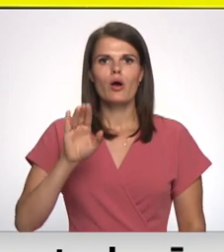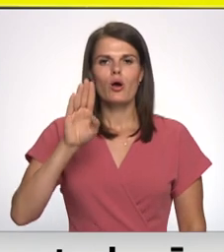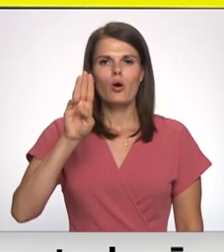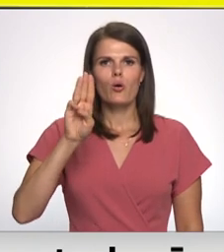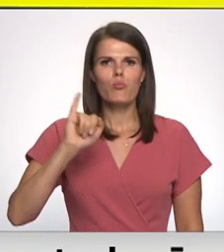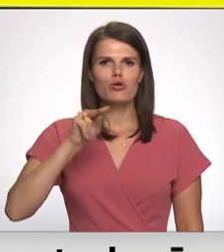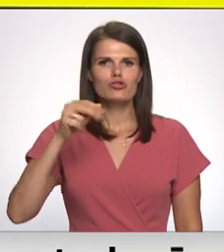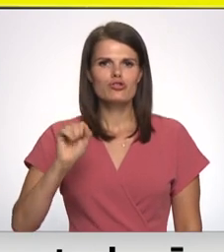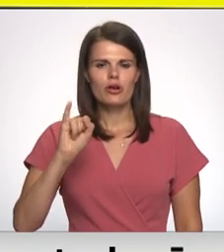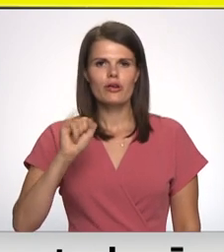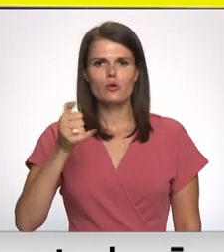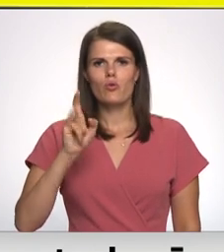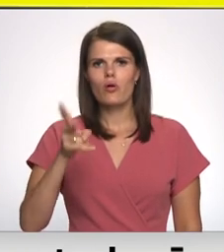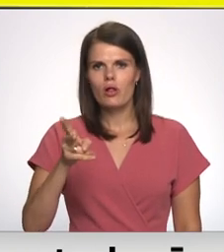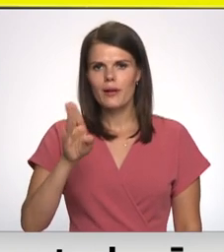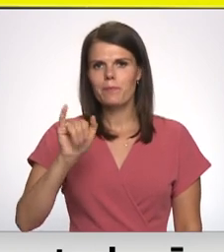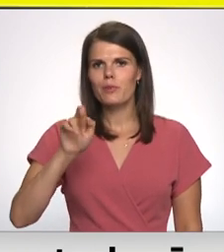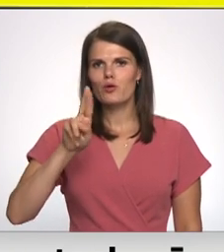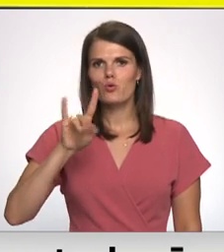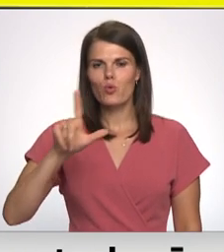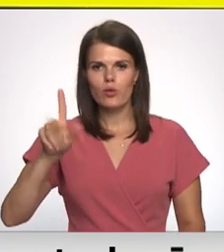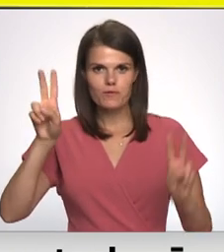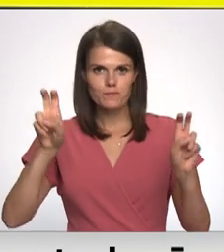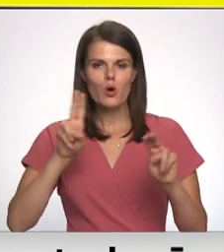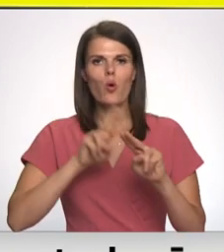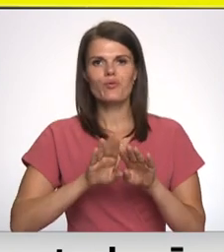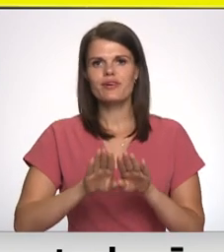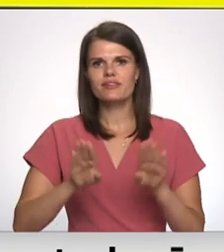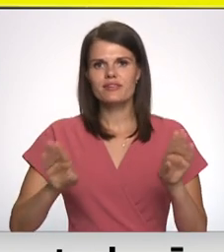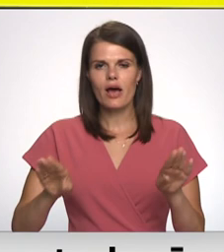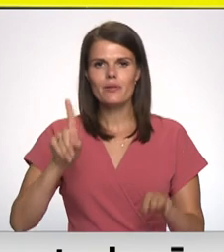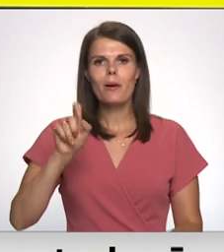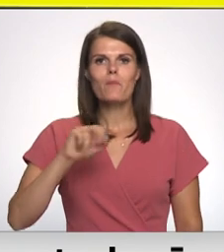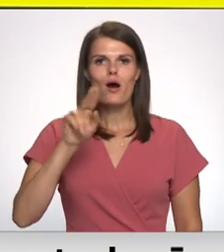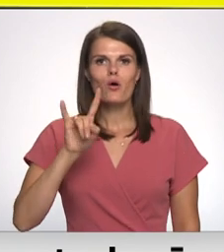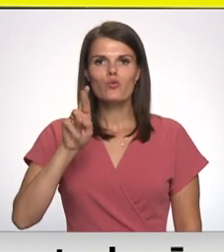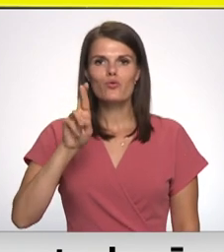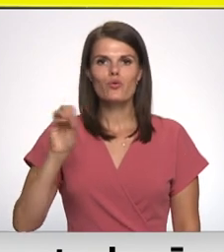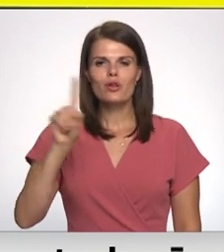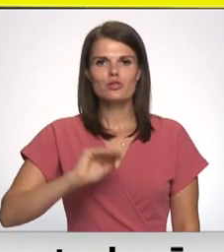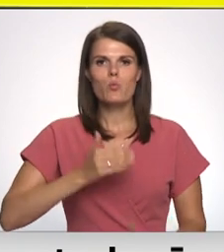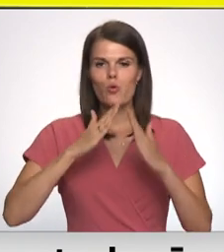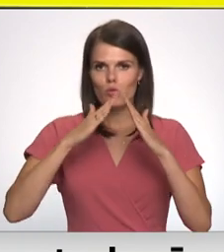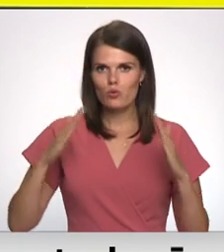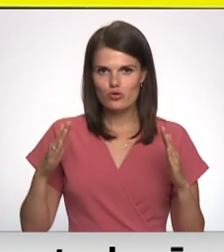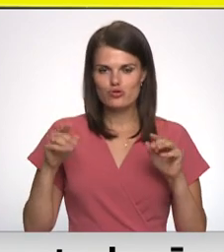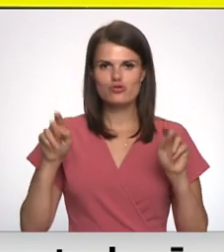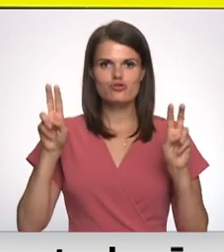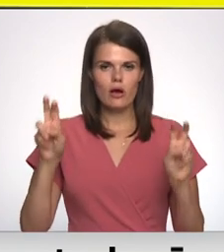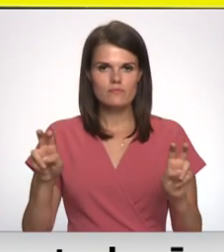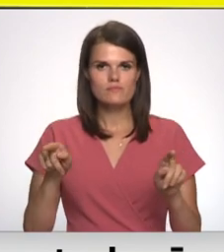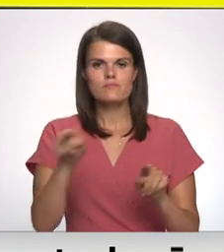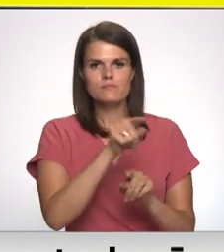mir null, kā arī Atis Jēkabsons un viņa izstāde Paduris muižā. Šie nominanti attiecīgi piepulcējas māksliniekiem, kuru darbi izcelti